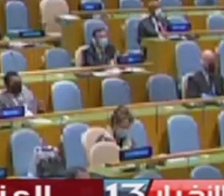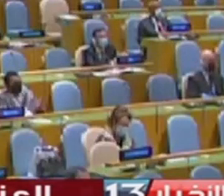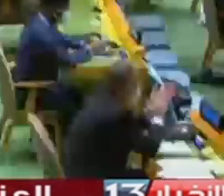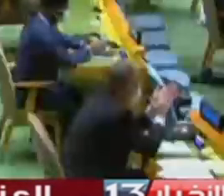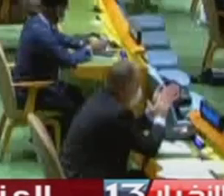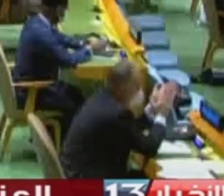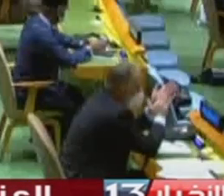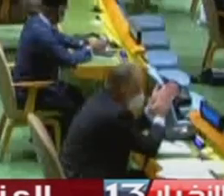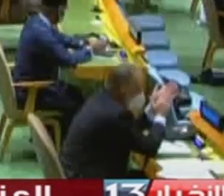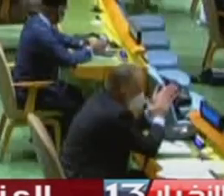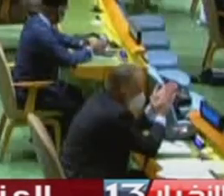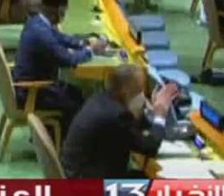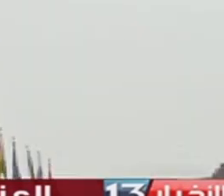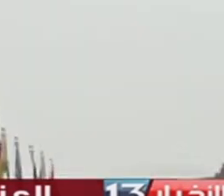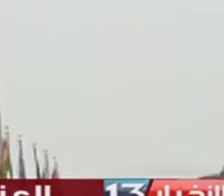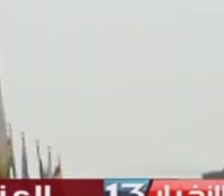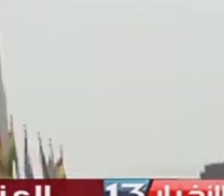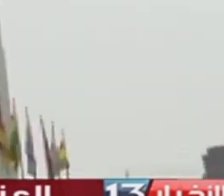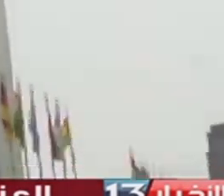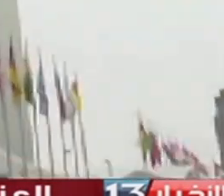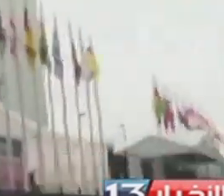امام قاده العالم